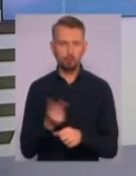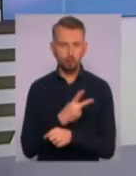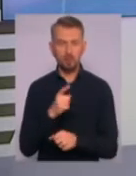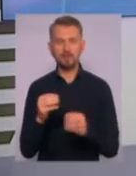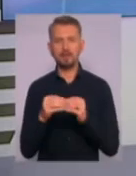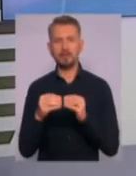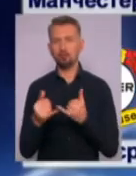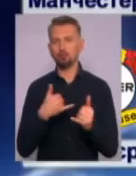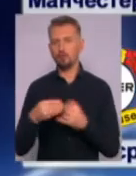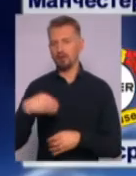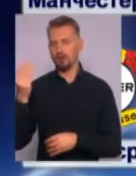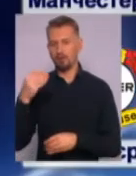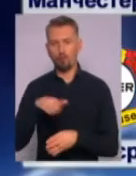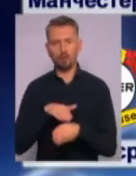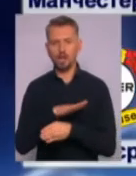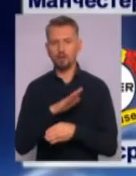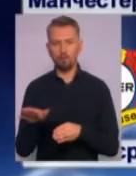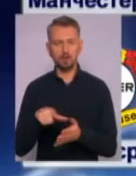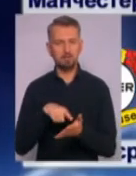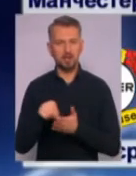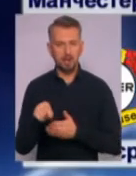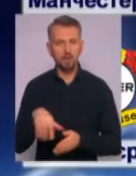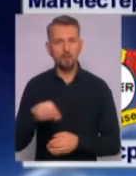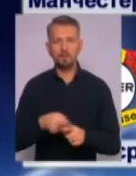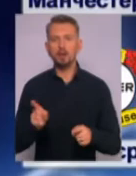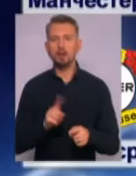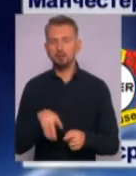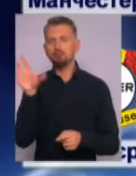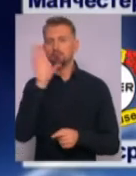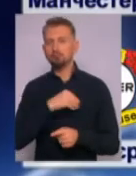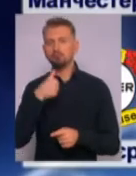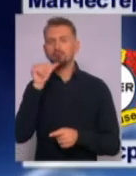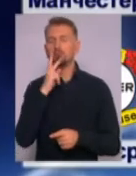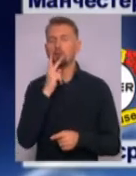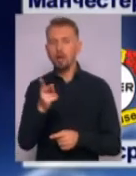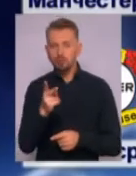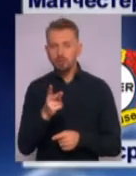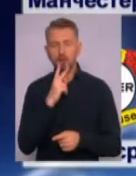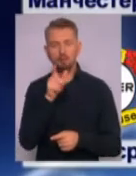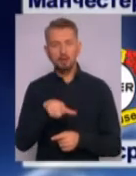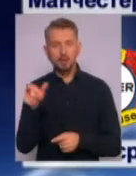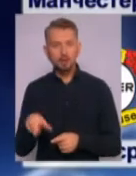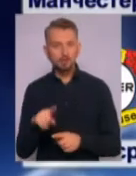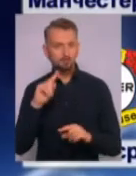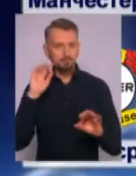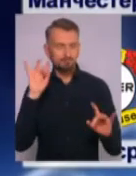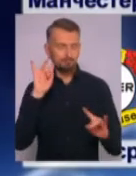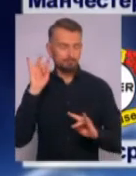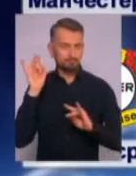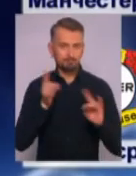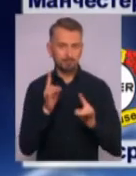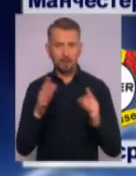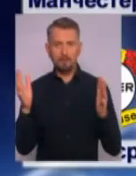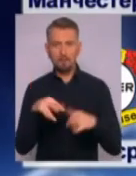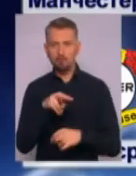жовтих карток та нереалізований пенальті. Усе це змогли напередодні побачити глядачі у приголомшливому матчі Ліги чемпіонів